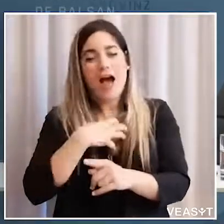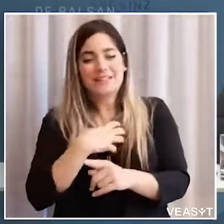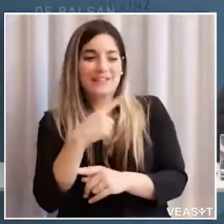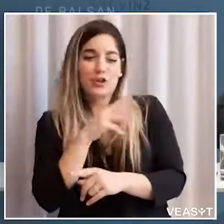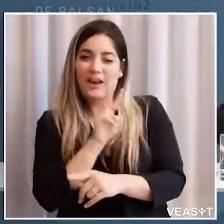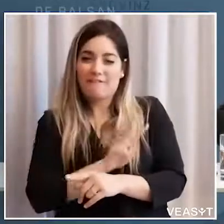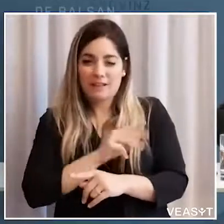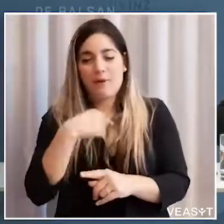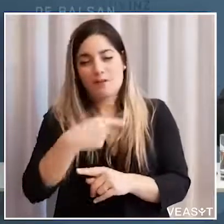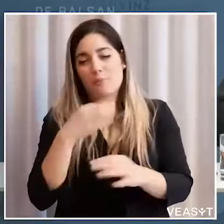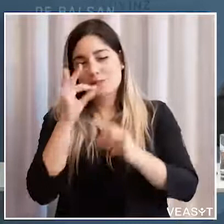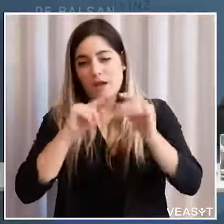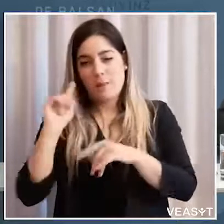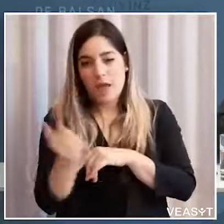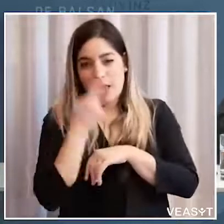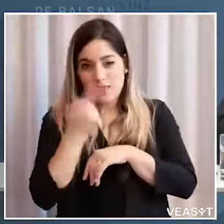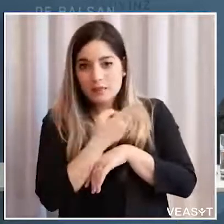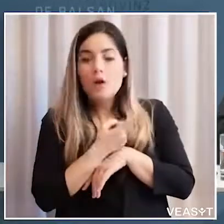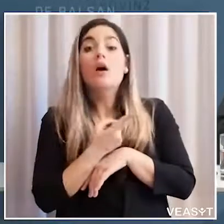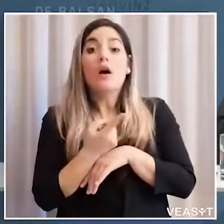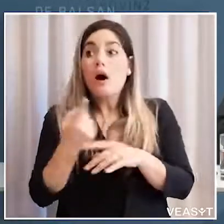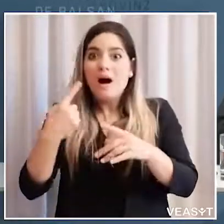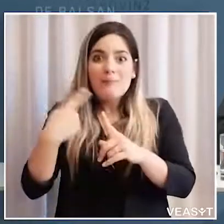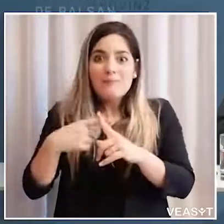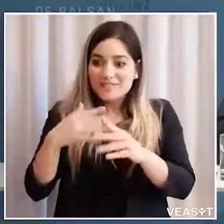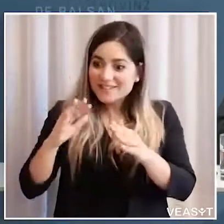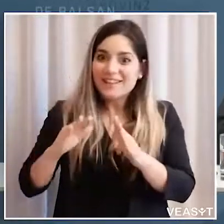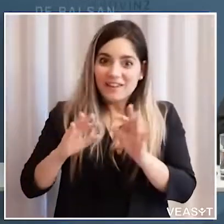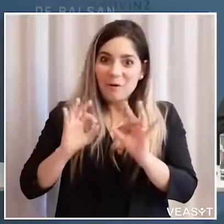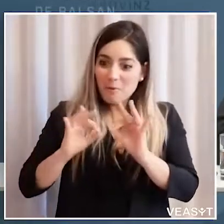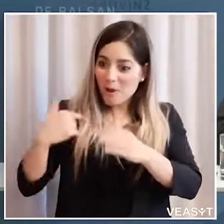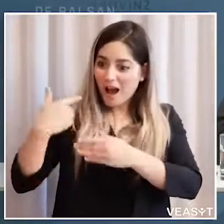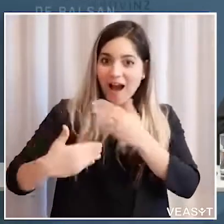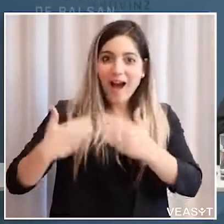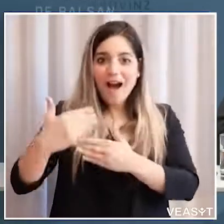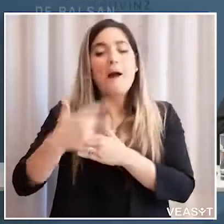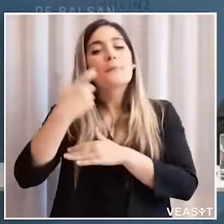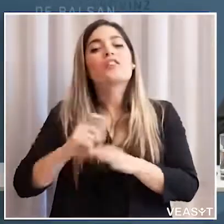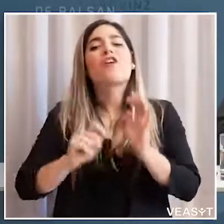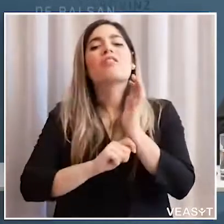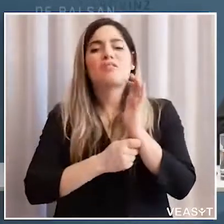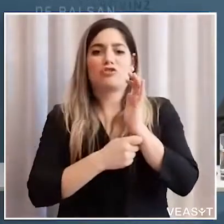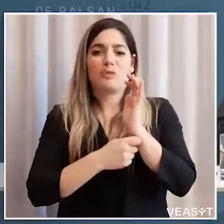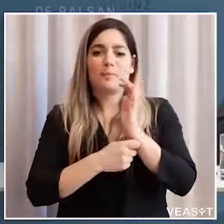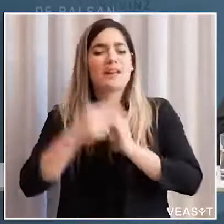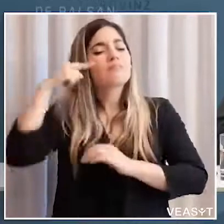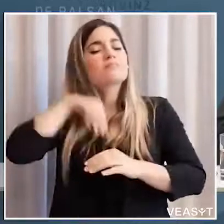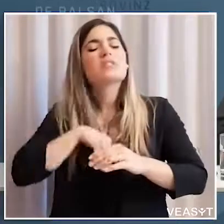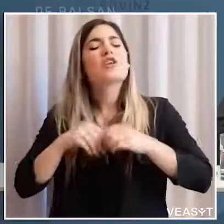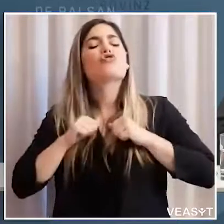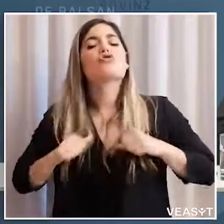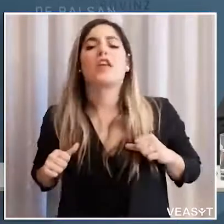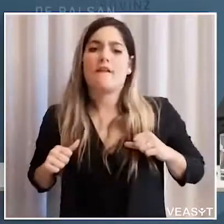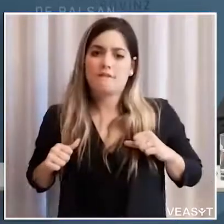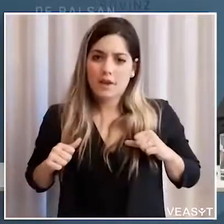ancora meglio l'assessore competente thomas widmann che è stato così positivo lo ringraziamo soprattutto anche la disciplina al senso